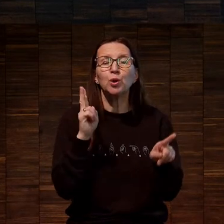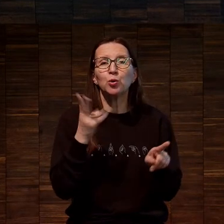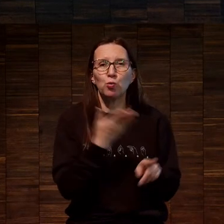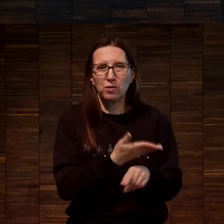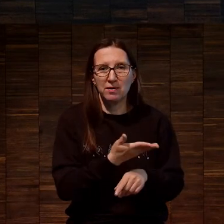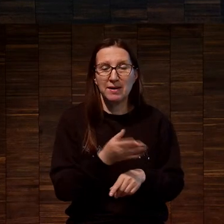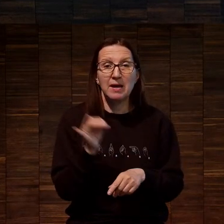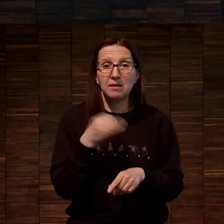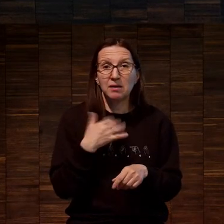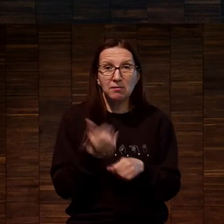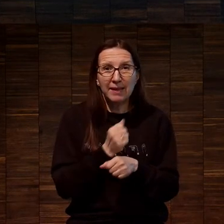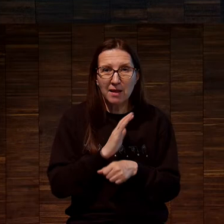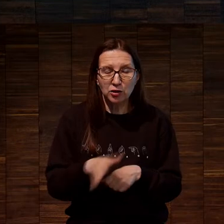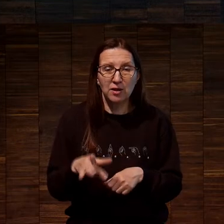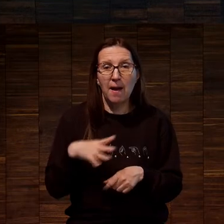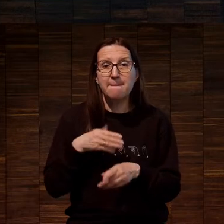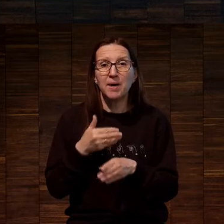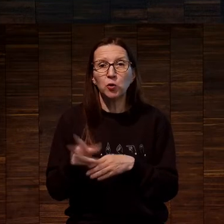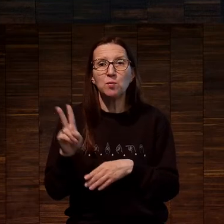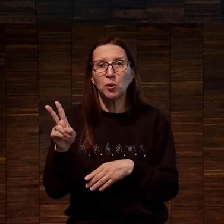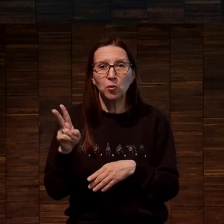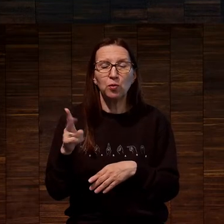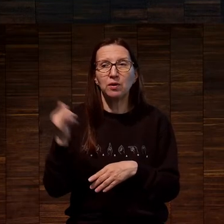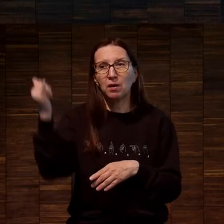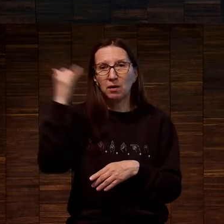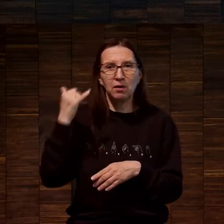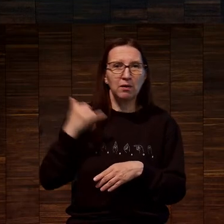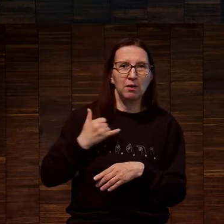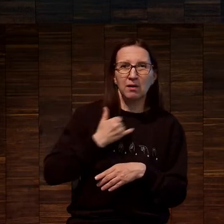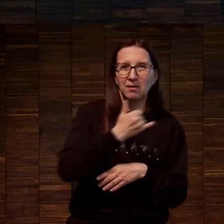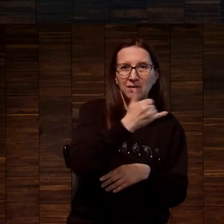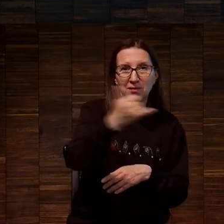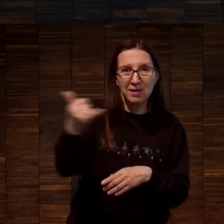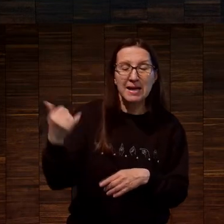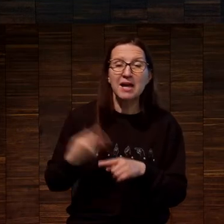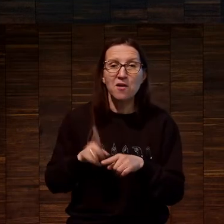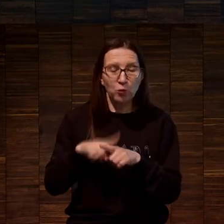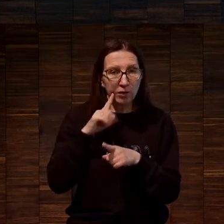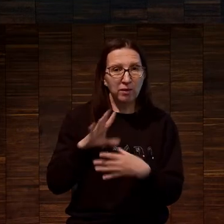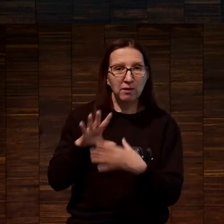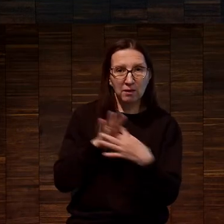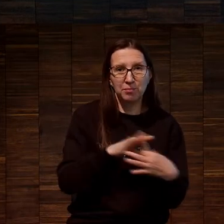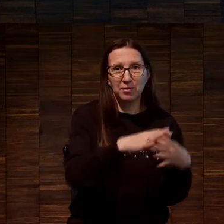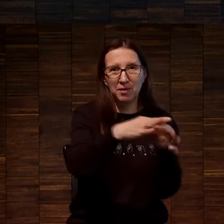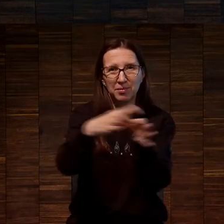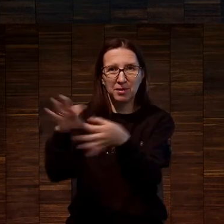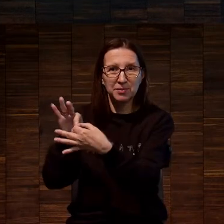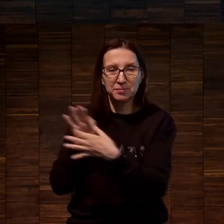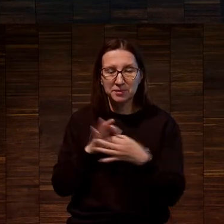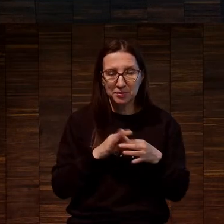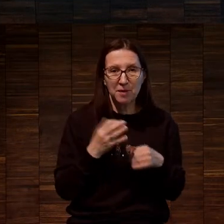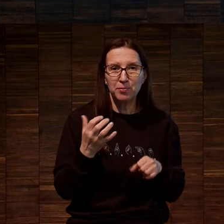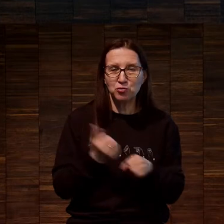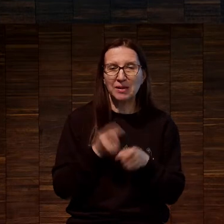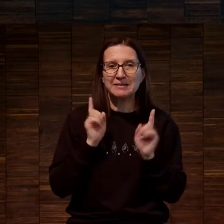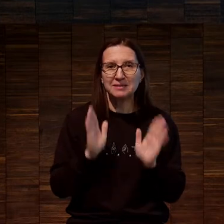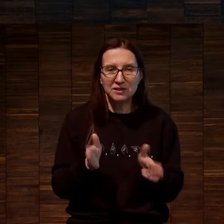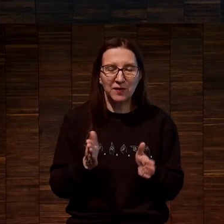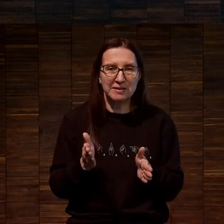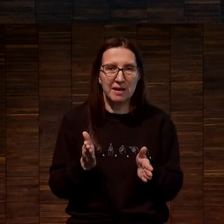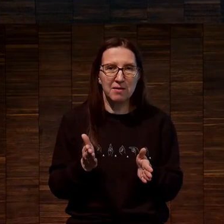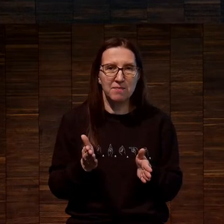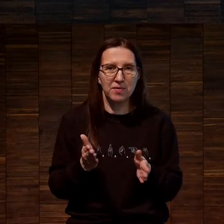автора. И его не нашла, и потом мне кто-то кому-то перезвонил куда-то. Ну, то есть, и вот эта цепочка, она, с одной стороны, действительно